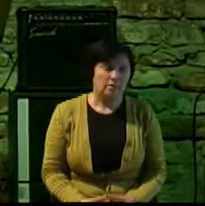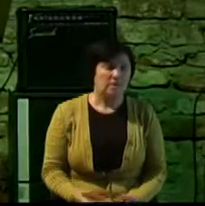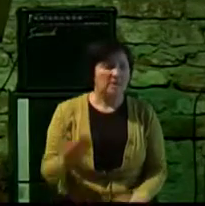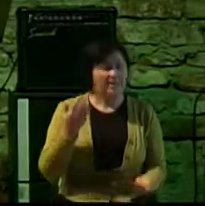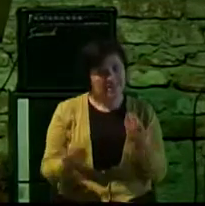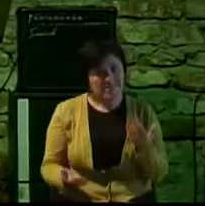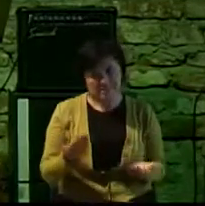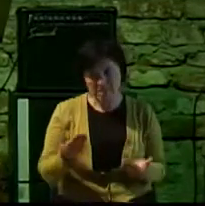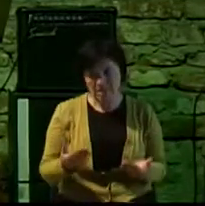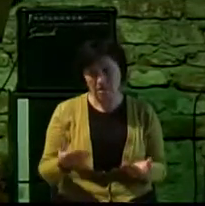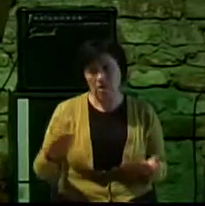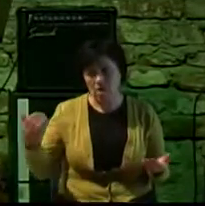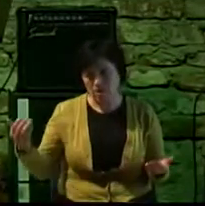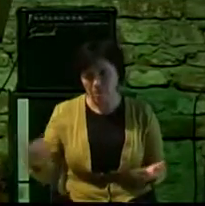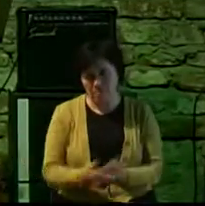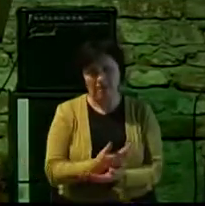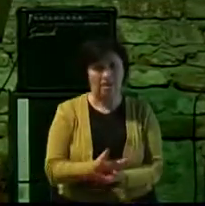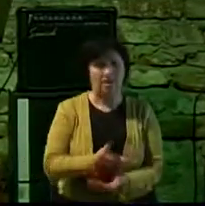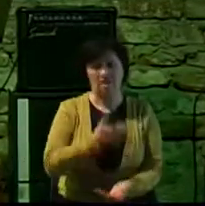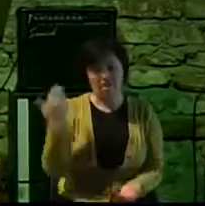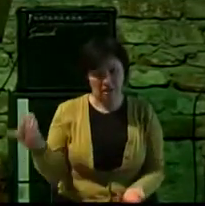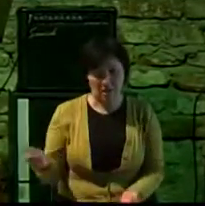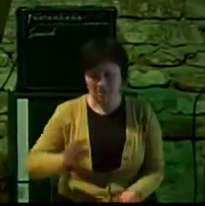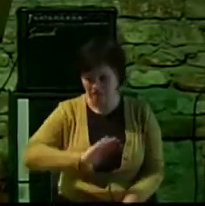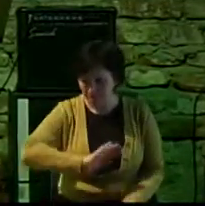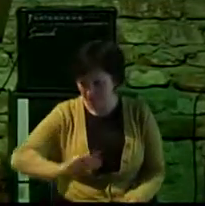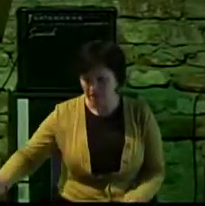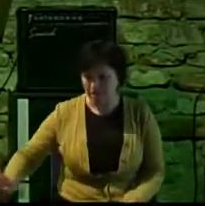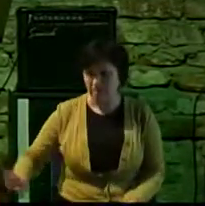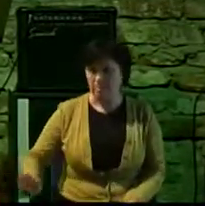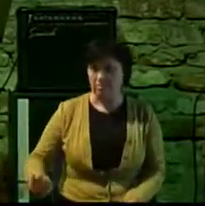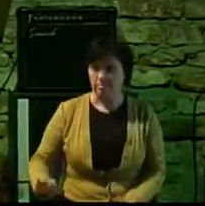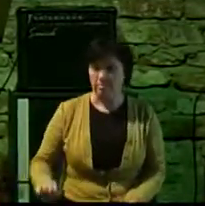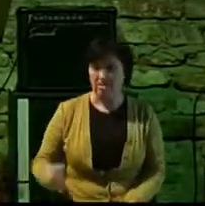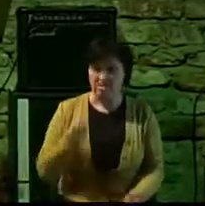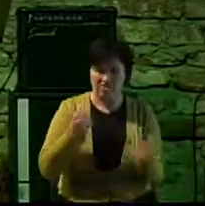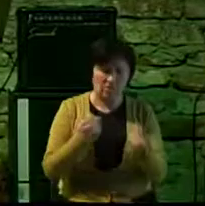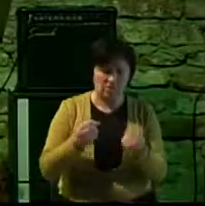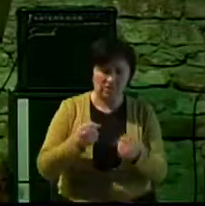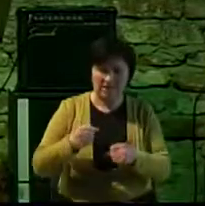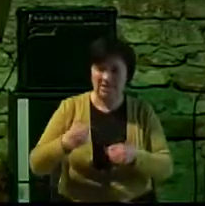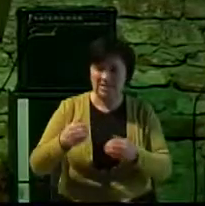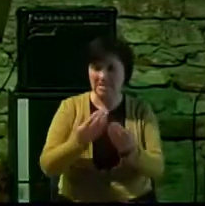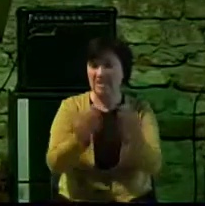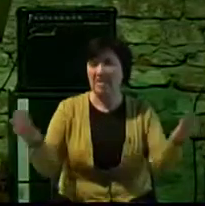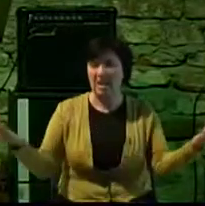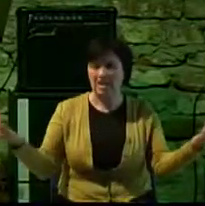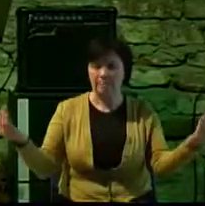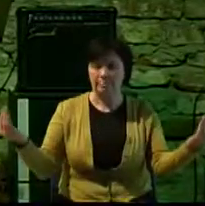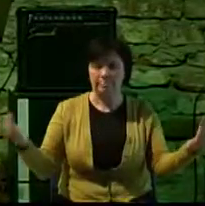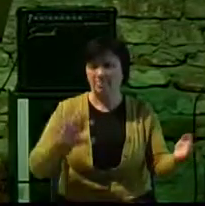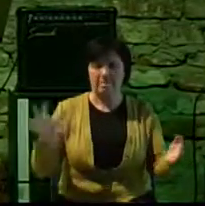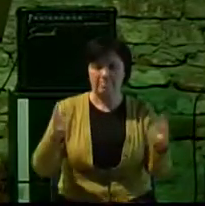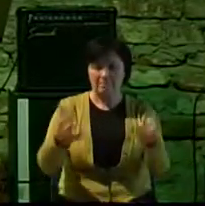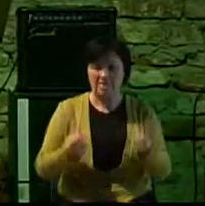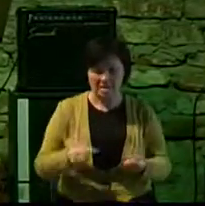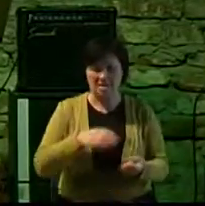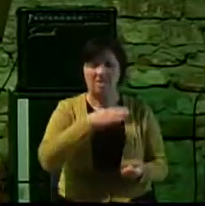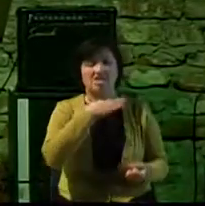Но если опять нет, если опять твердая стена,